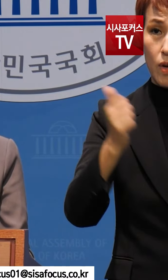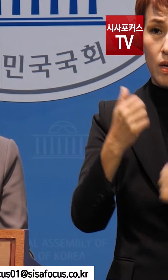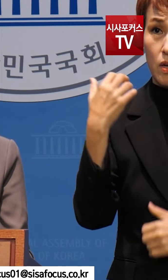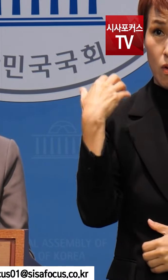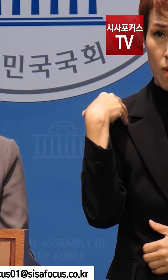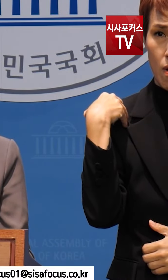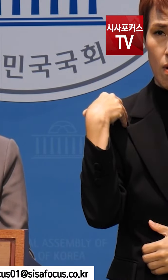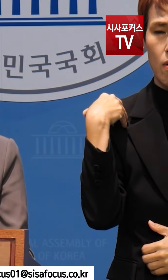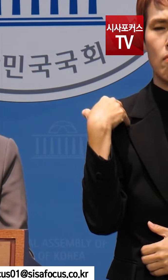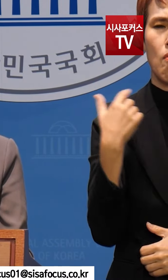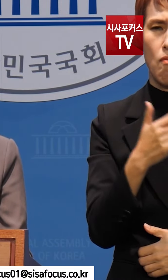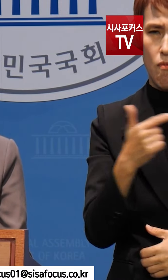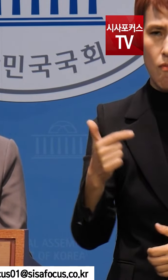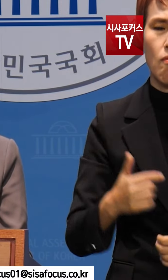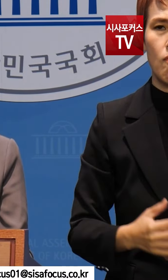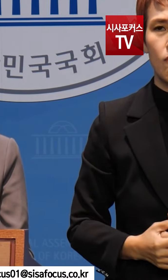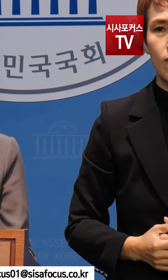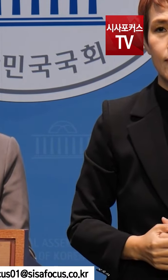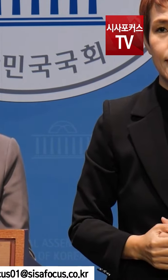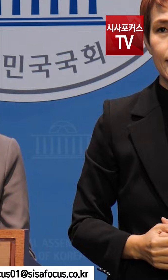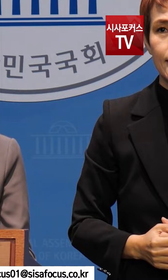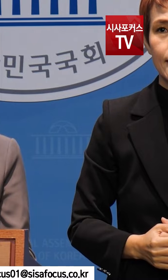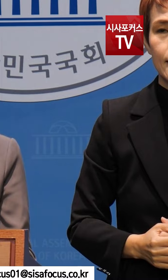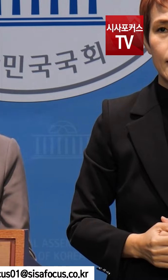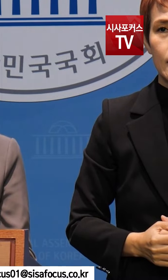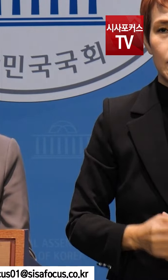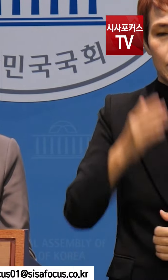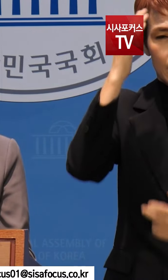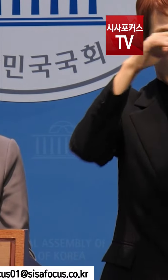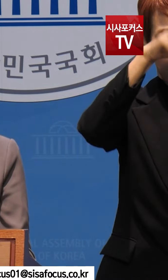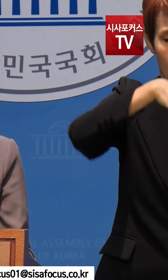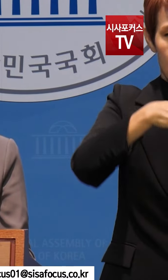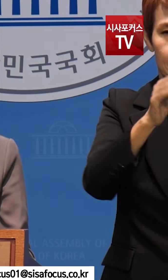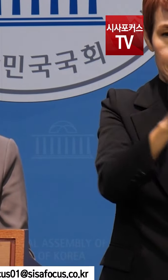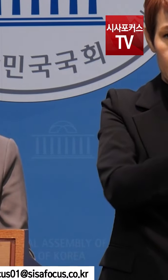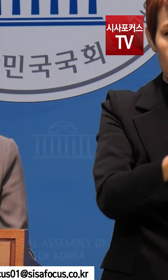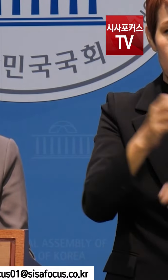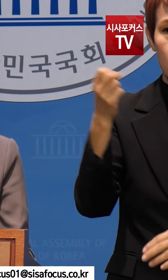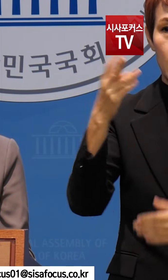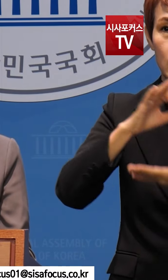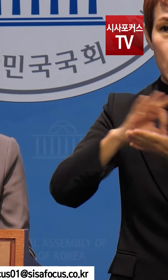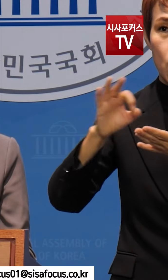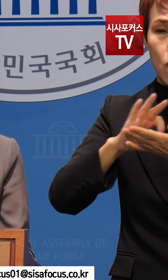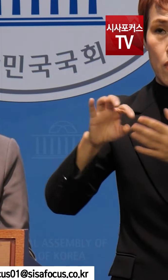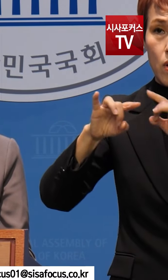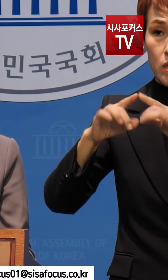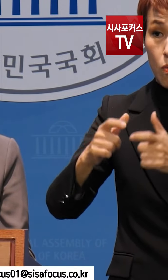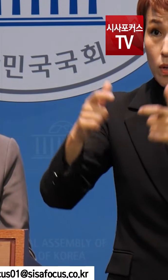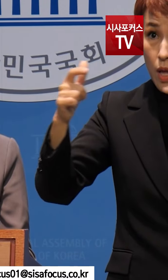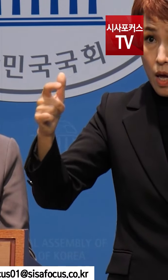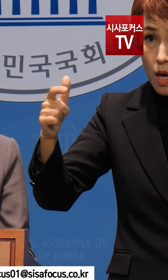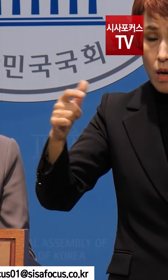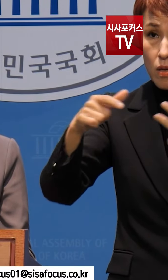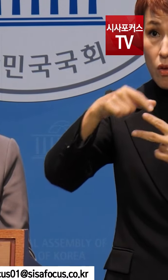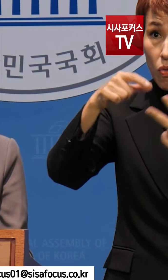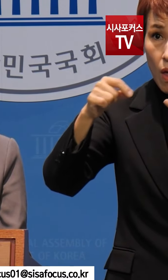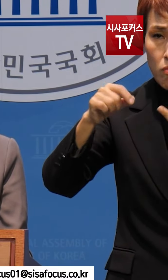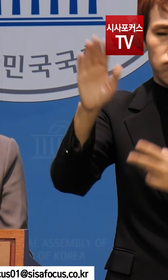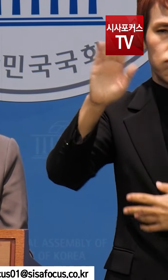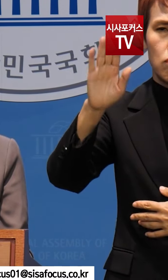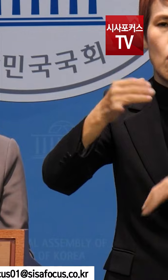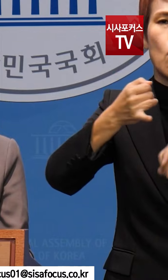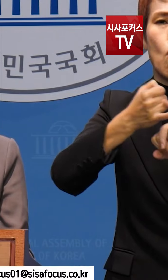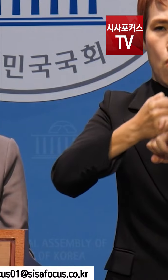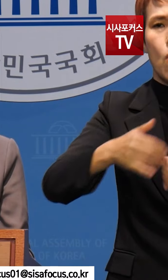책임이 너무나 막중합니다 탈석탄 재생에너지 확대는 선택이 아니라 반드시